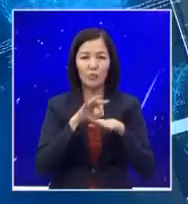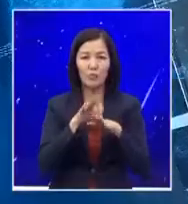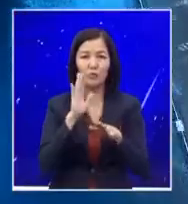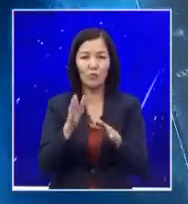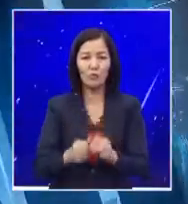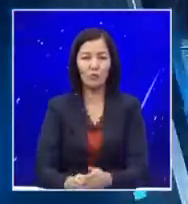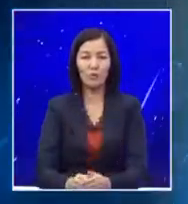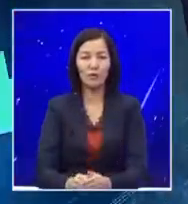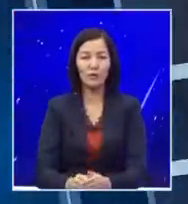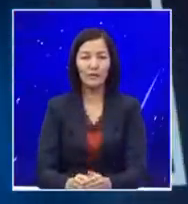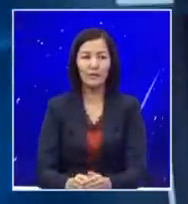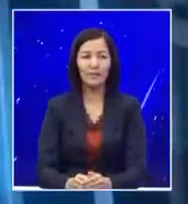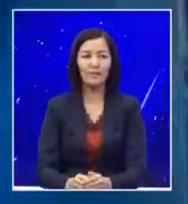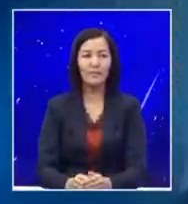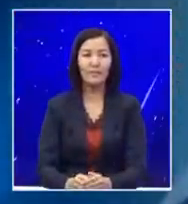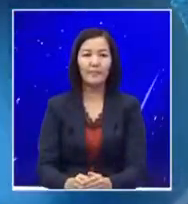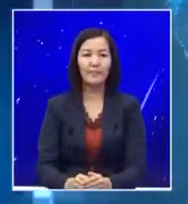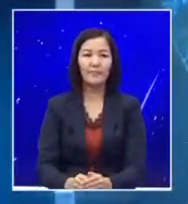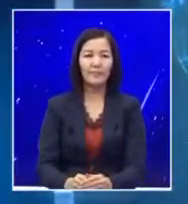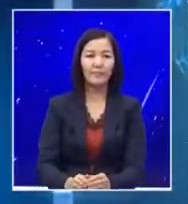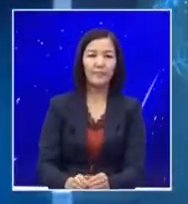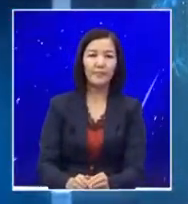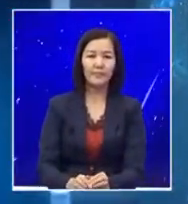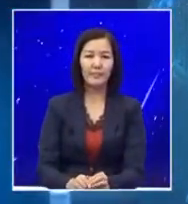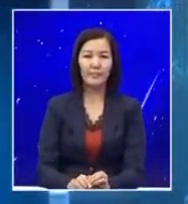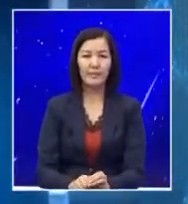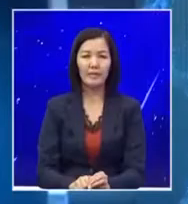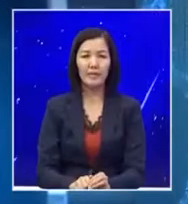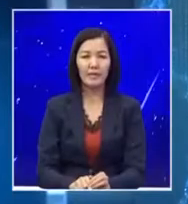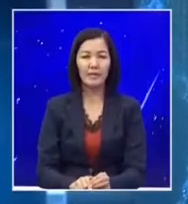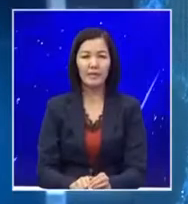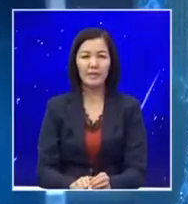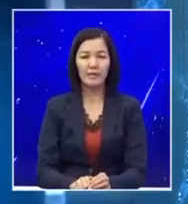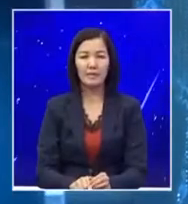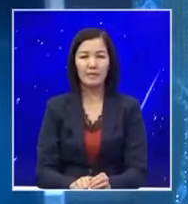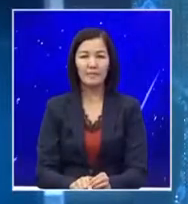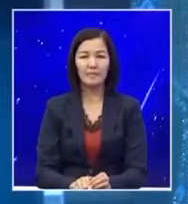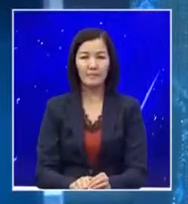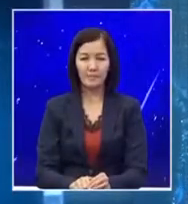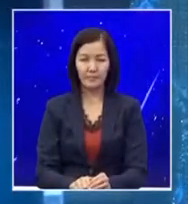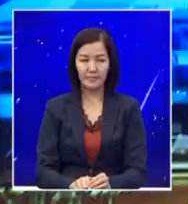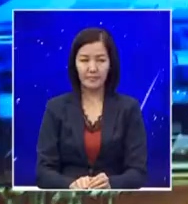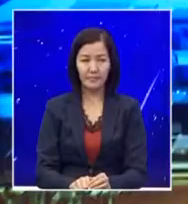болады. Мирет Қыдырбайқызы, Жаслан Шынгенже, Жетісу телеарнасы, Панфилов ауданынан.